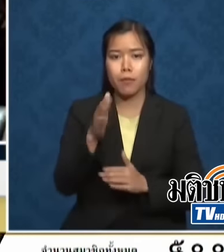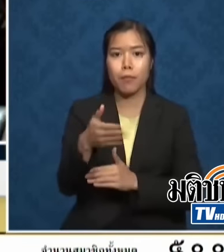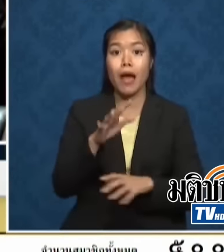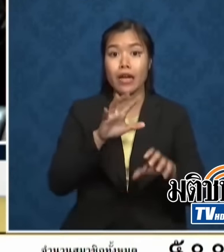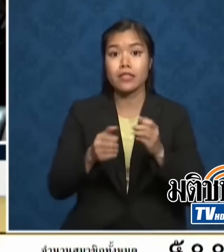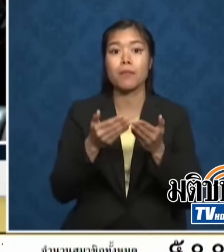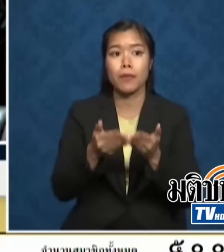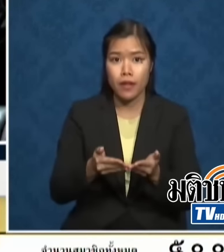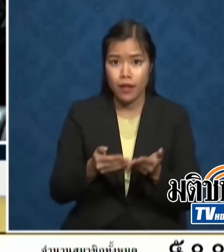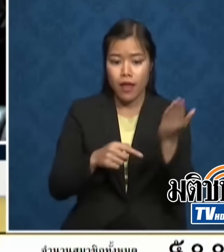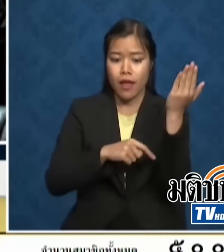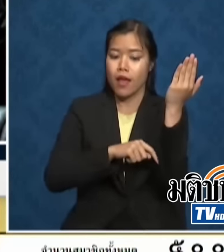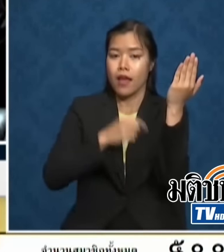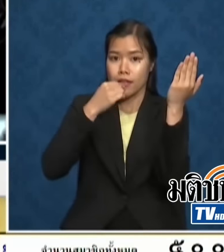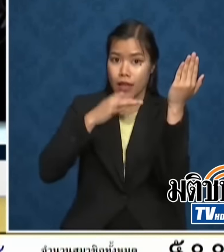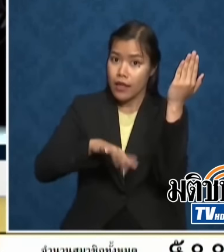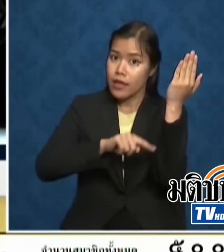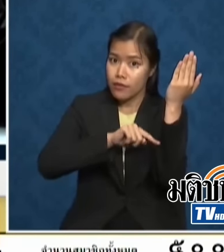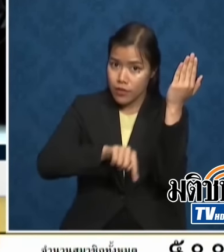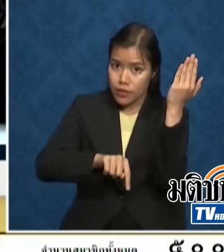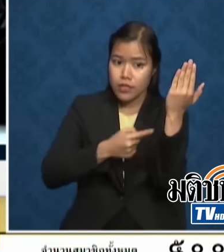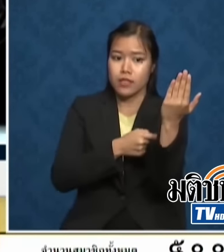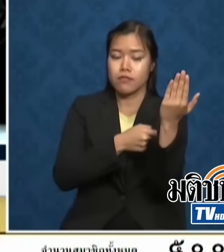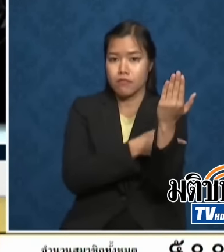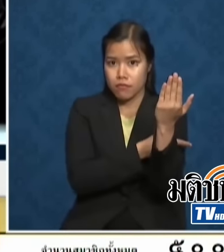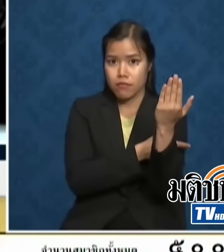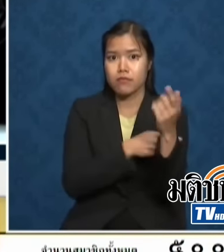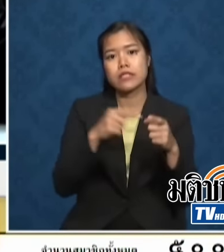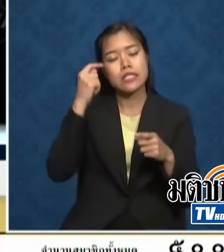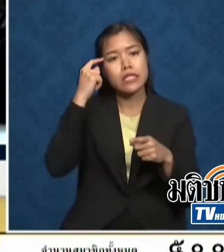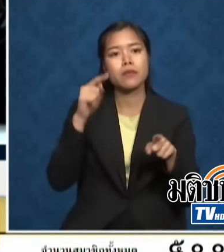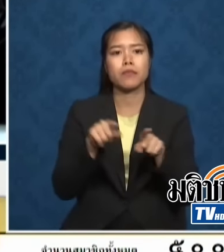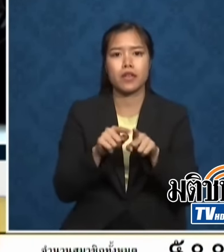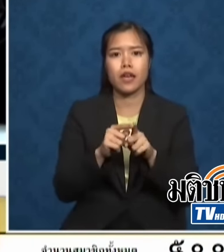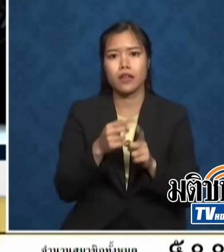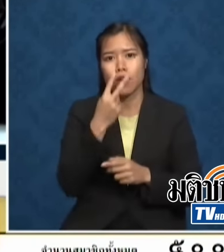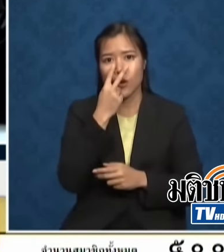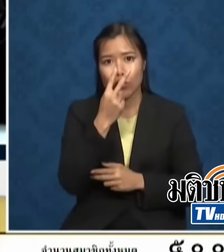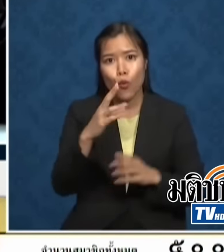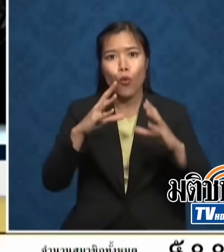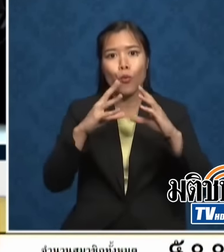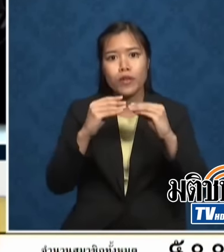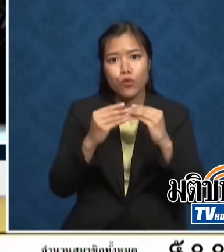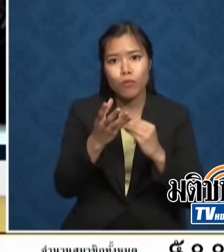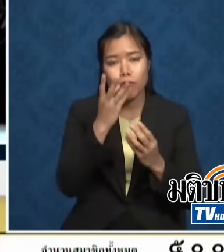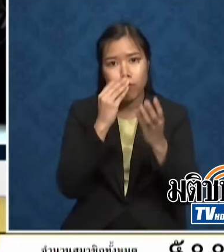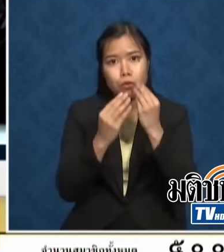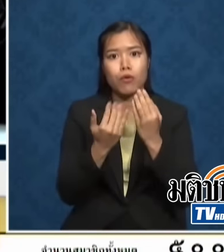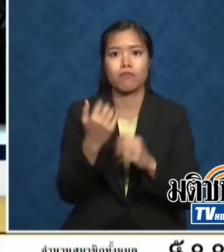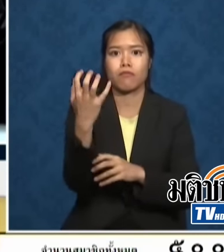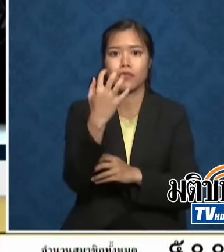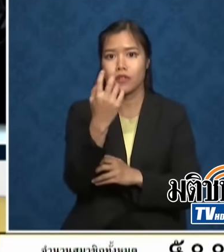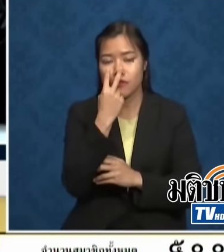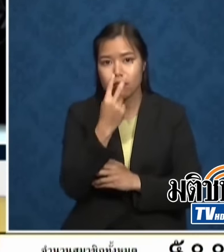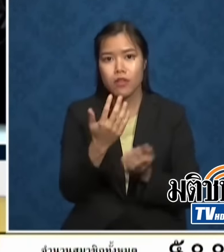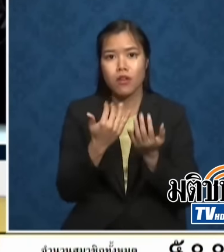ทั้งอ่าวไทยและอันดามันต่างก็เฝ้าติดตามดูการประชุมของสภาผู้แทนราษฎร